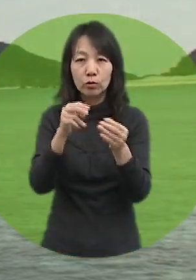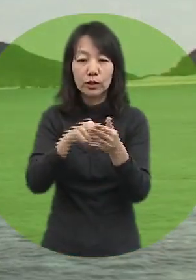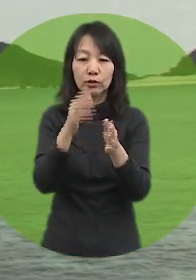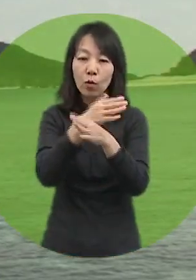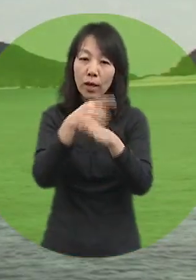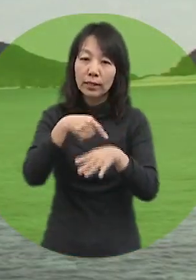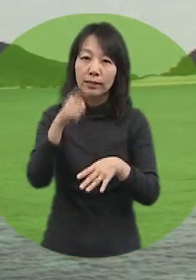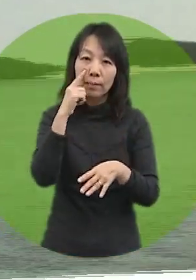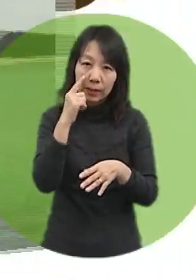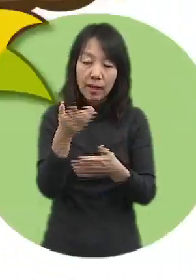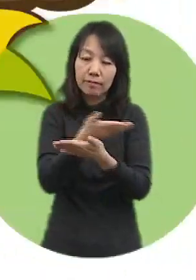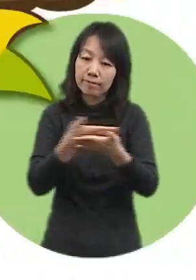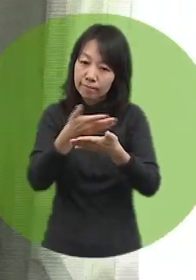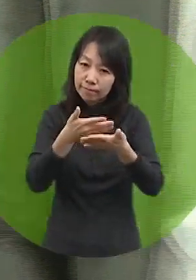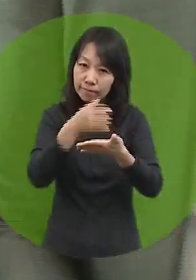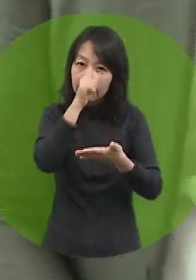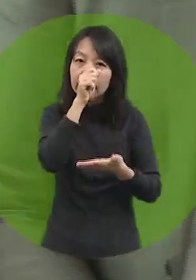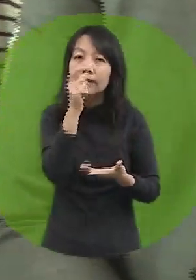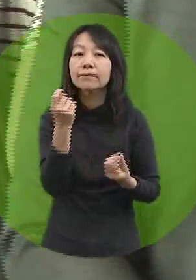ょう。